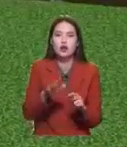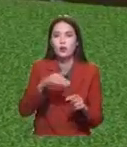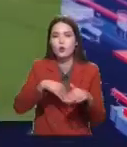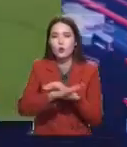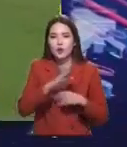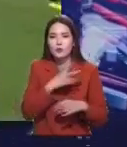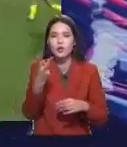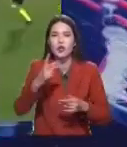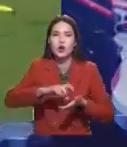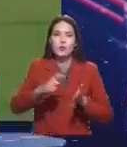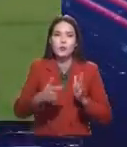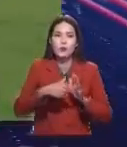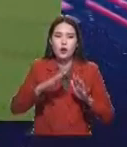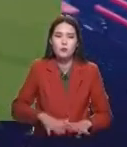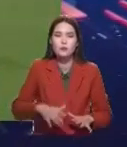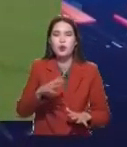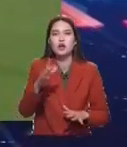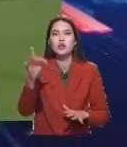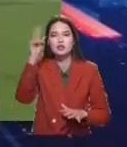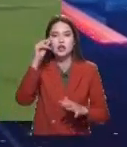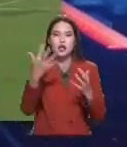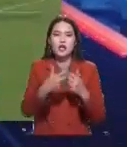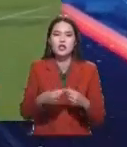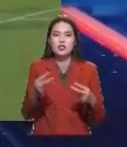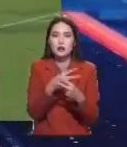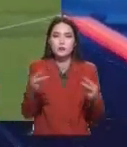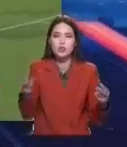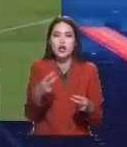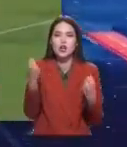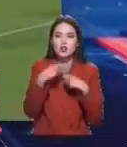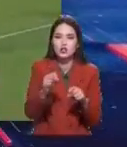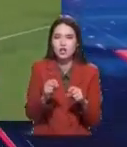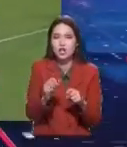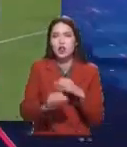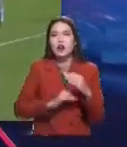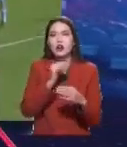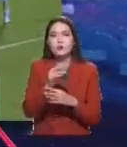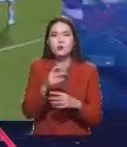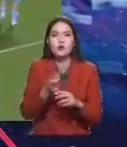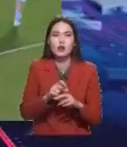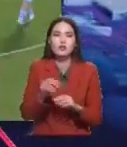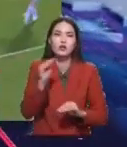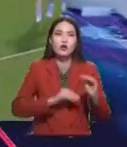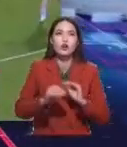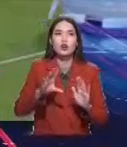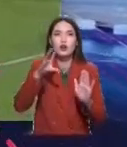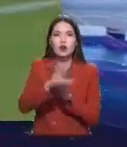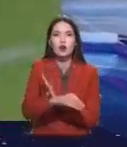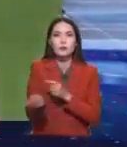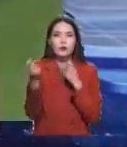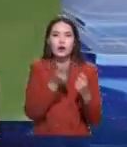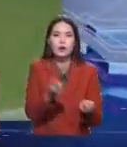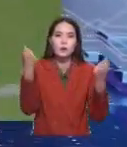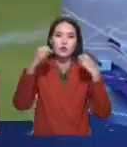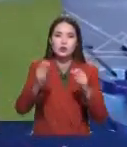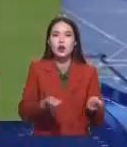екінші бөлігінде Галинуччи есепті теңестіре алғанымен 70-ші минутта Поулсен Дания құрамасына жеңіс әкелді. Естеріңізге